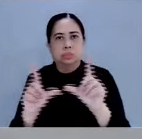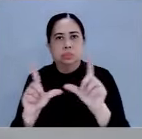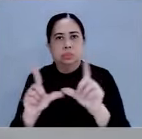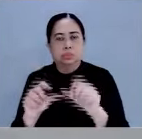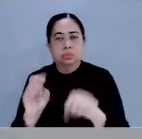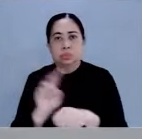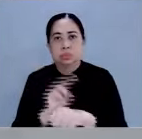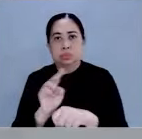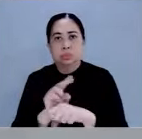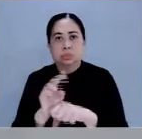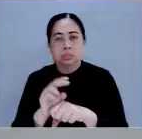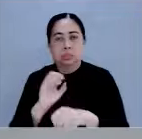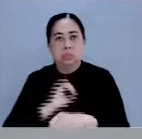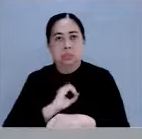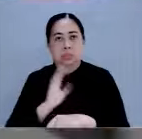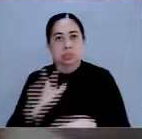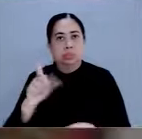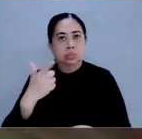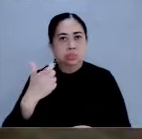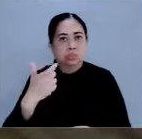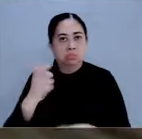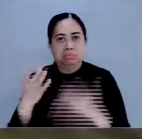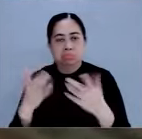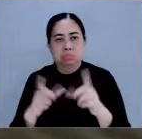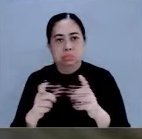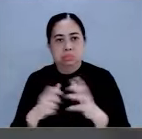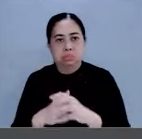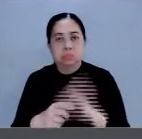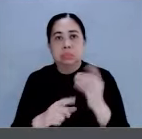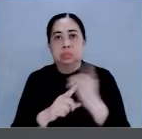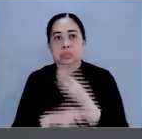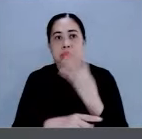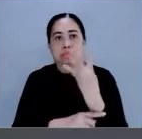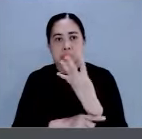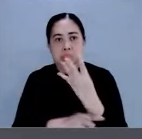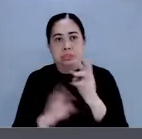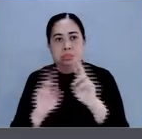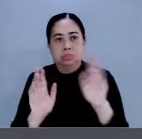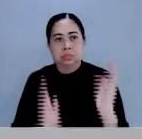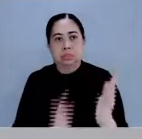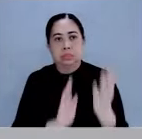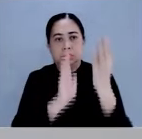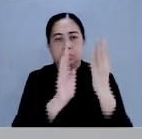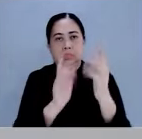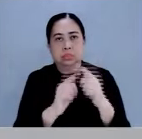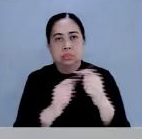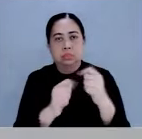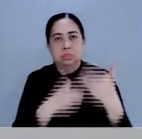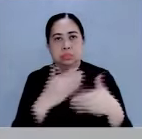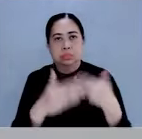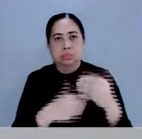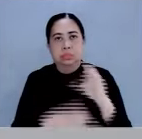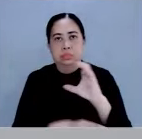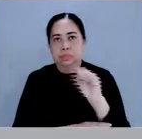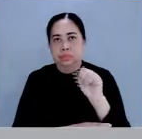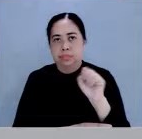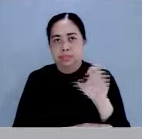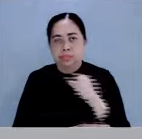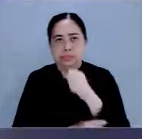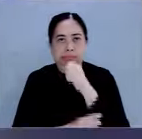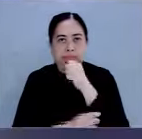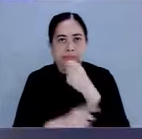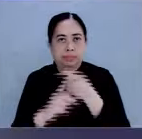o magmay-ari ng baril si Amores. Sa December 4, nakatakdang humarap si Amores para sa arraignment ng kanyang kaso. Nagbabalita mula